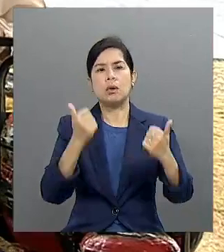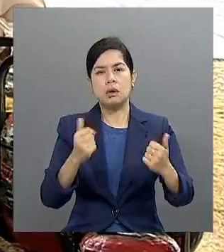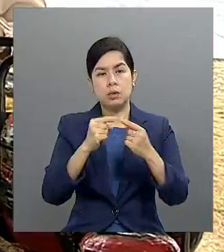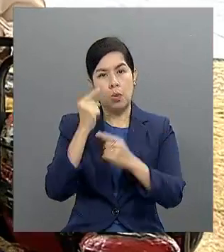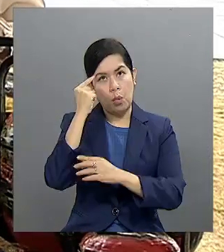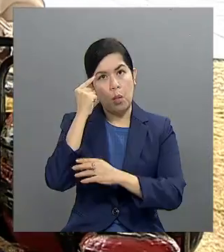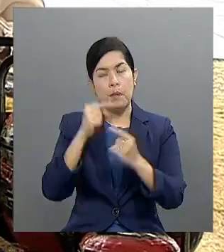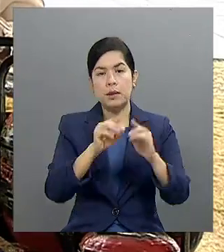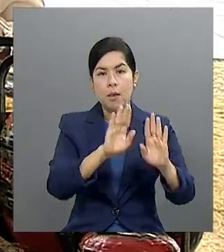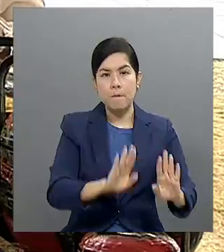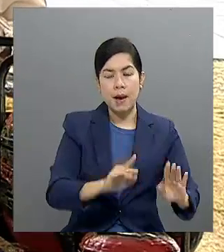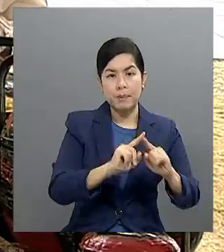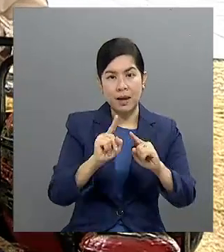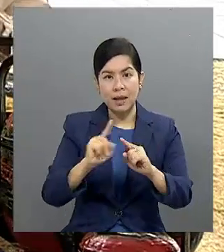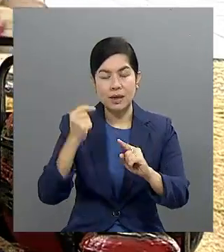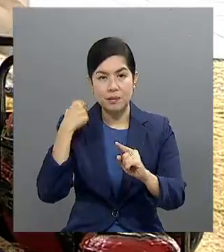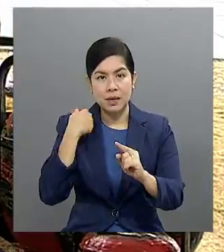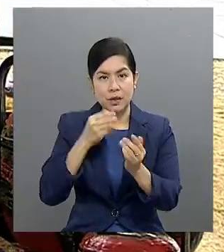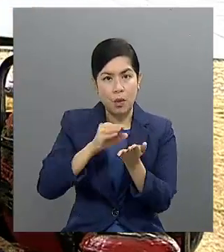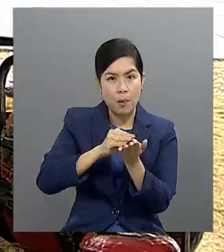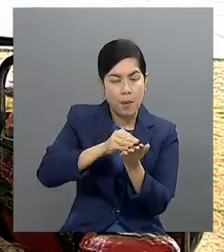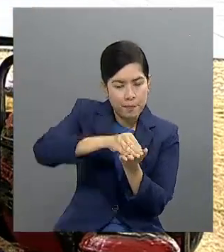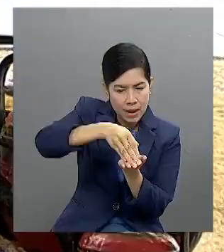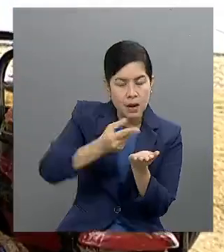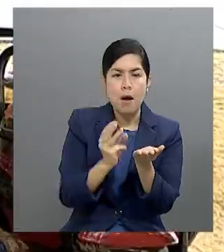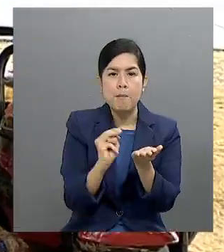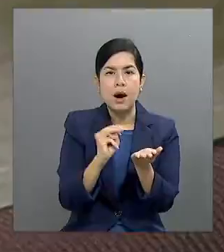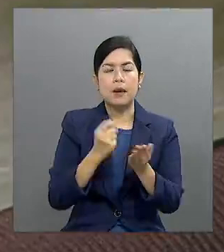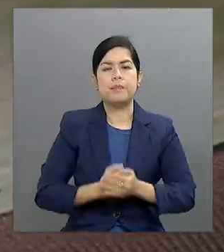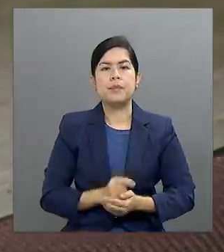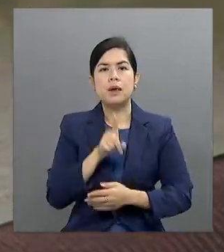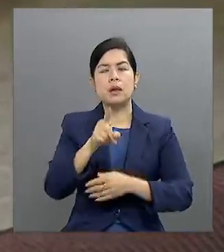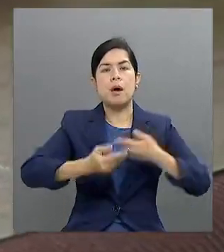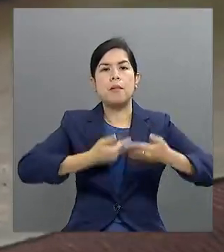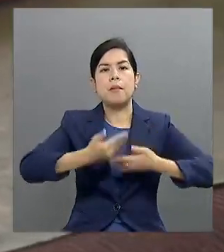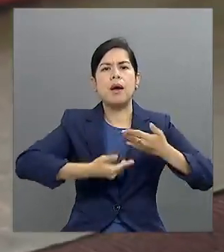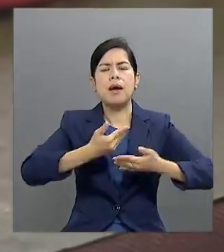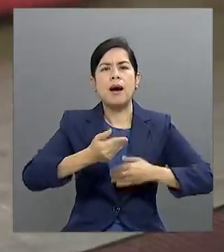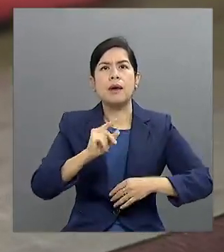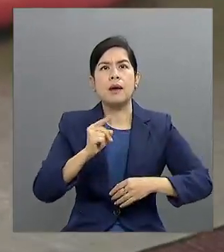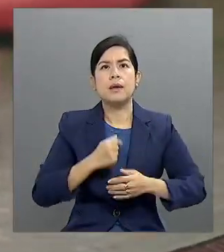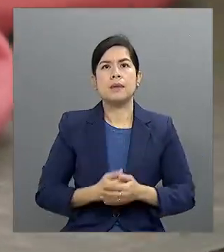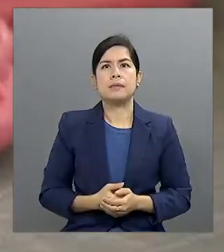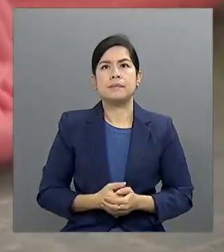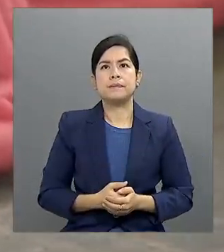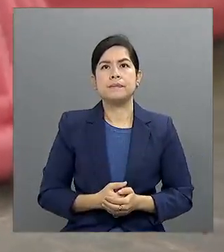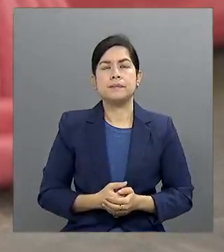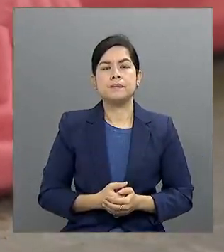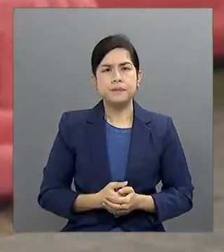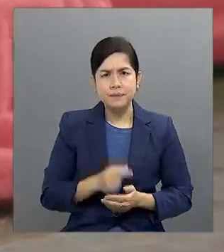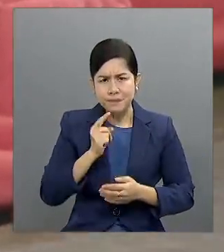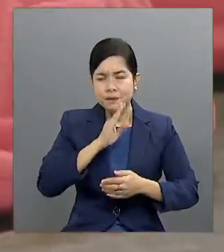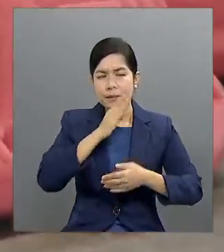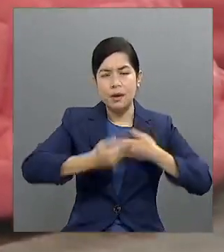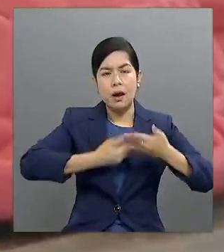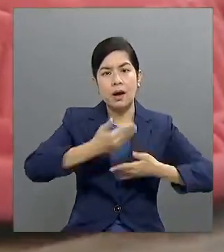ายรูปแบบเลยเออราคาขายราคาพี่การเขาขายกันยังไงฮะราคาแพงไหม ไม่แพงค่ะจริงๆในตลาดอย่างเงี้ยค่ะตกประมาณ5